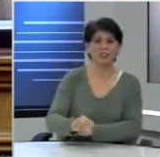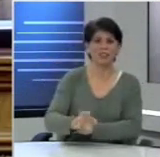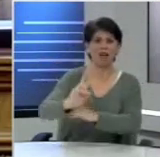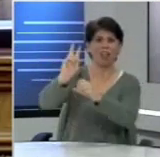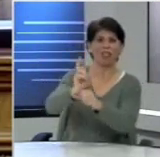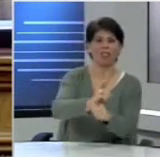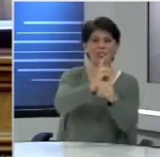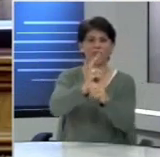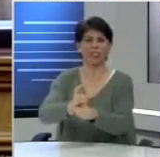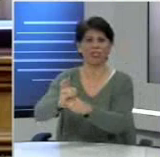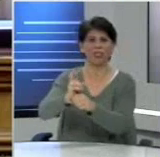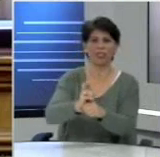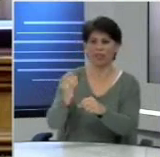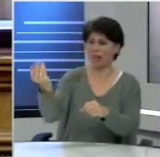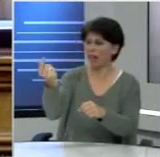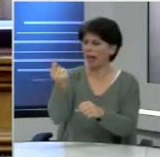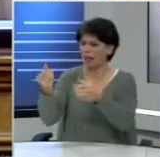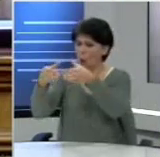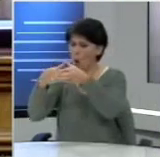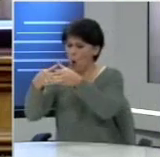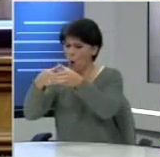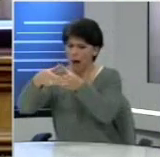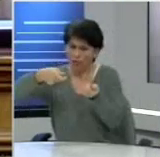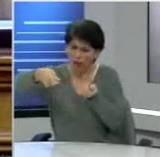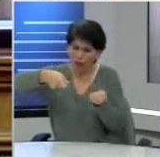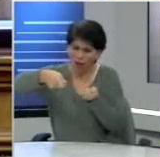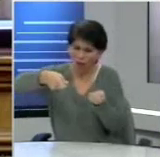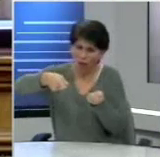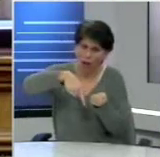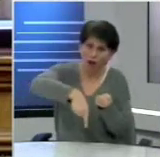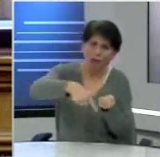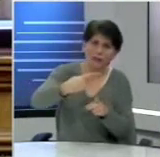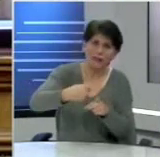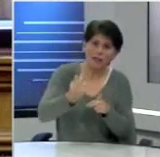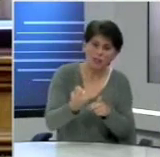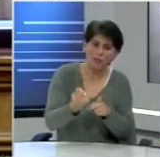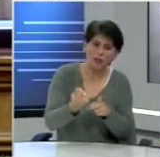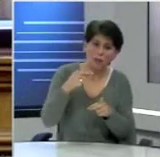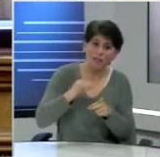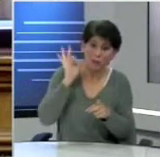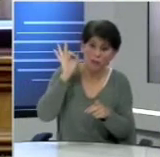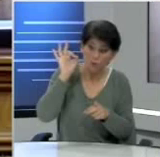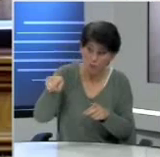και διεφθαρμένης ελίτ, στις αιτίες δηλαδή που μας οδήγησαν στη χρεοκοπία, σε αυτές αναφέρομαι.